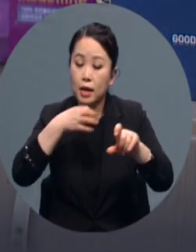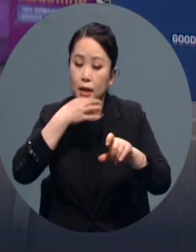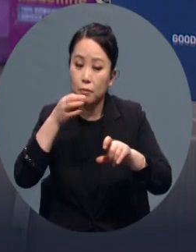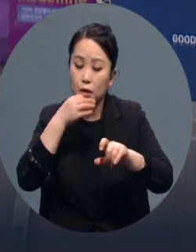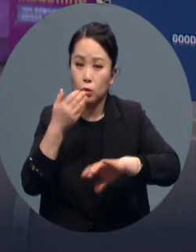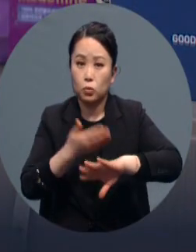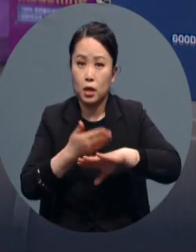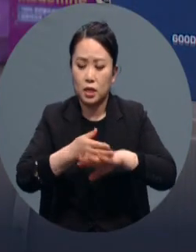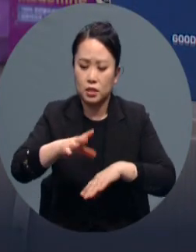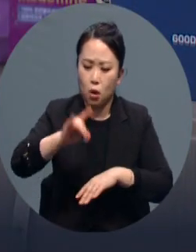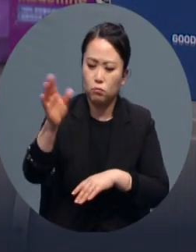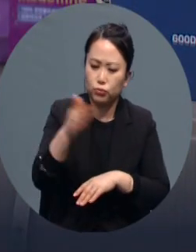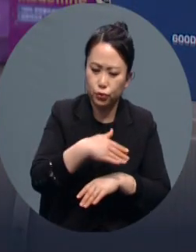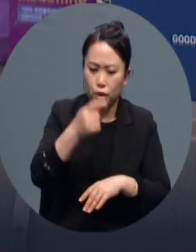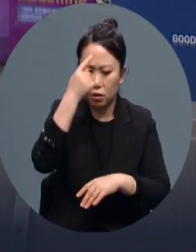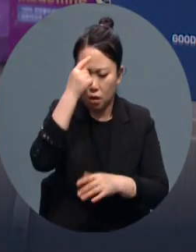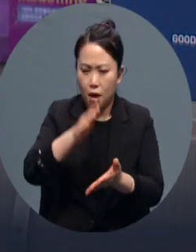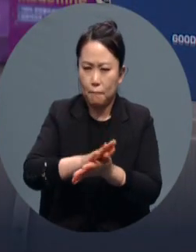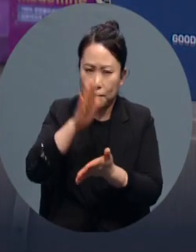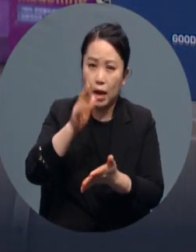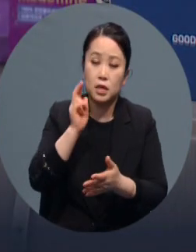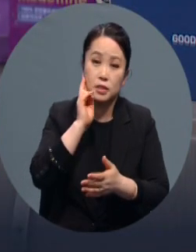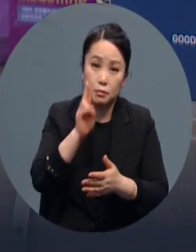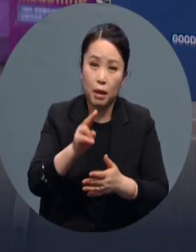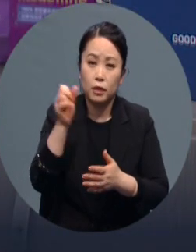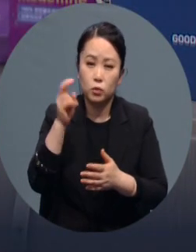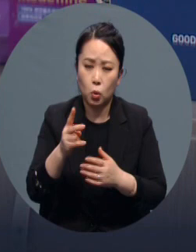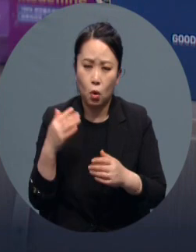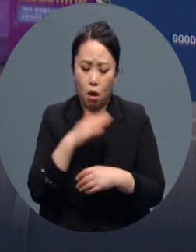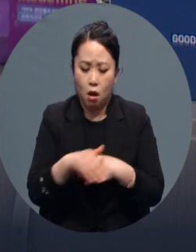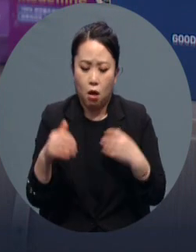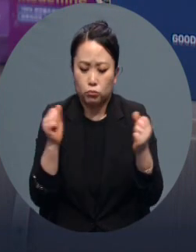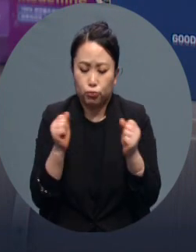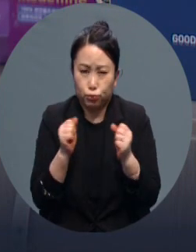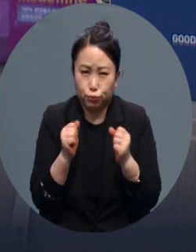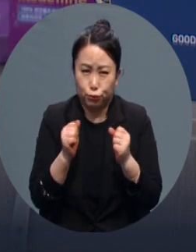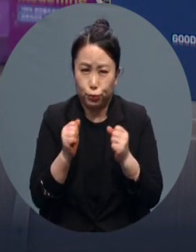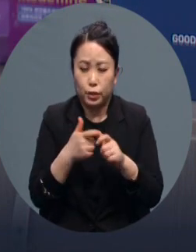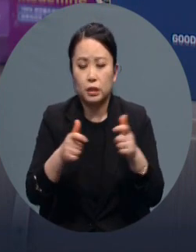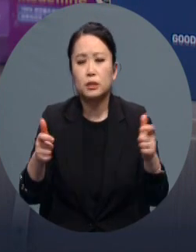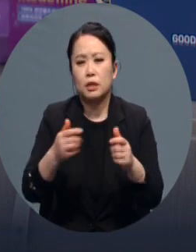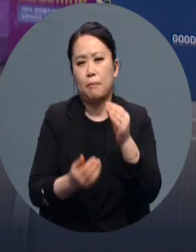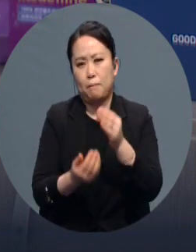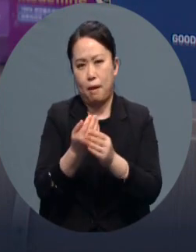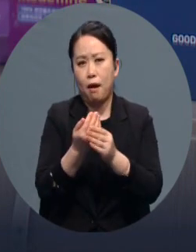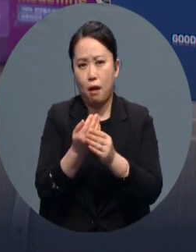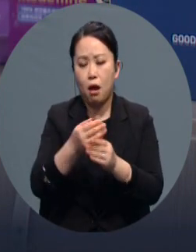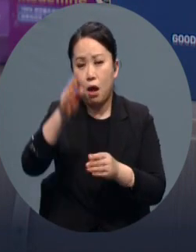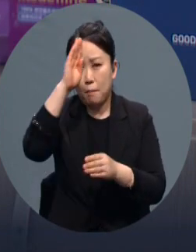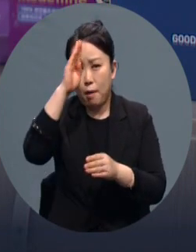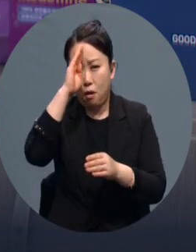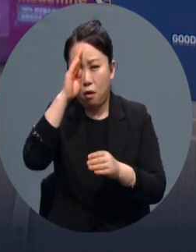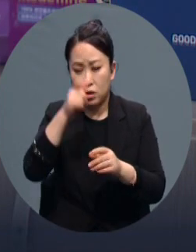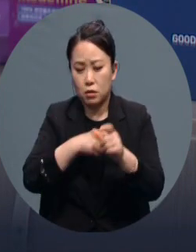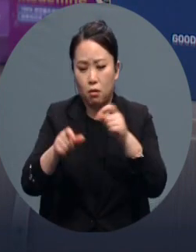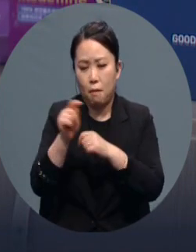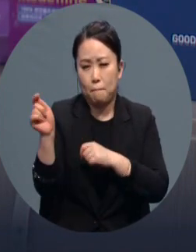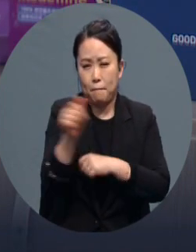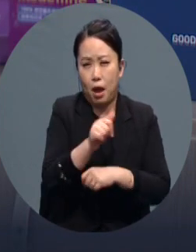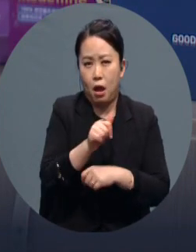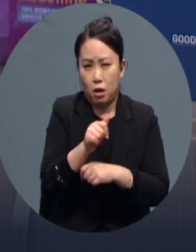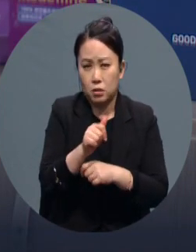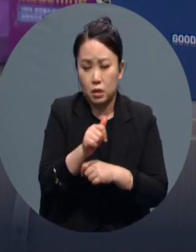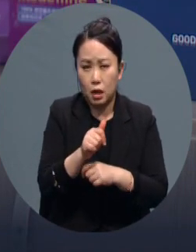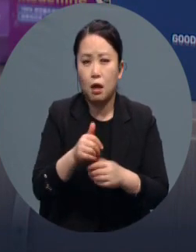초반부터 뭐 고열이라든지 오한이라든지 그 전신적인 증상이 먼저 나타나서 병의 경과가 훨씬 더 빠르고